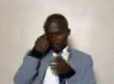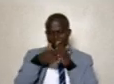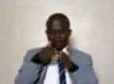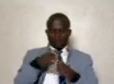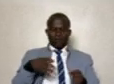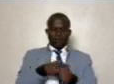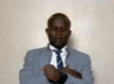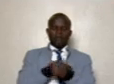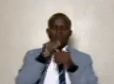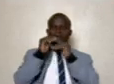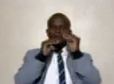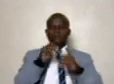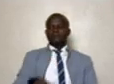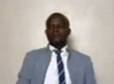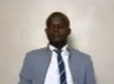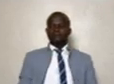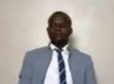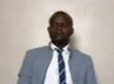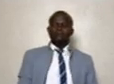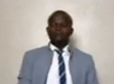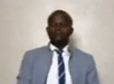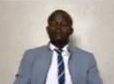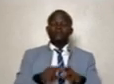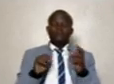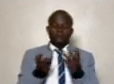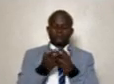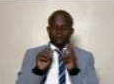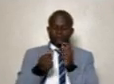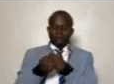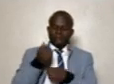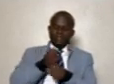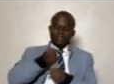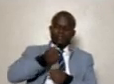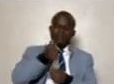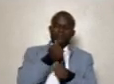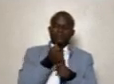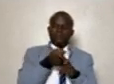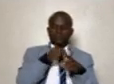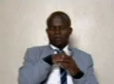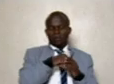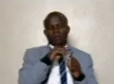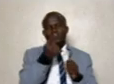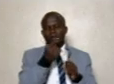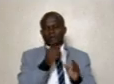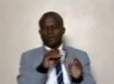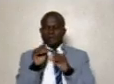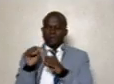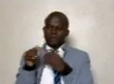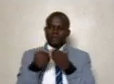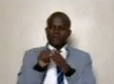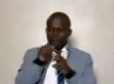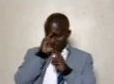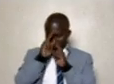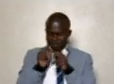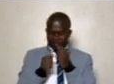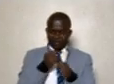ubushobozi bw'inzego ariko kubijyanye no guhindura umwanya donc umukozi kuva mu rwego akajya mu rundi hagomba kubahirizwa ya